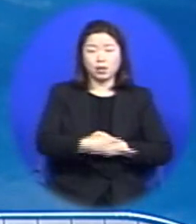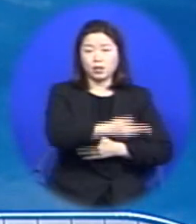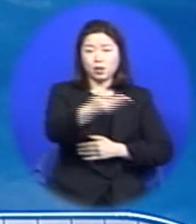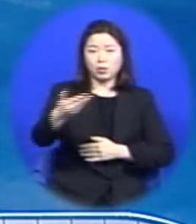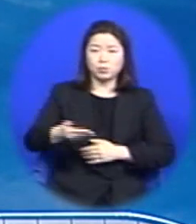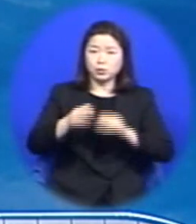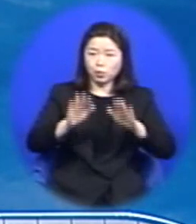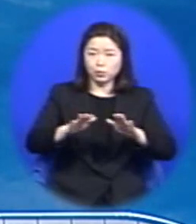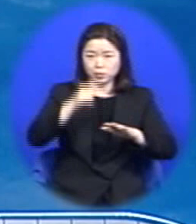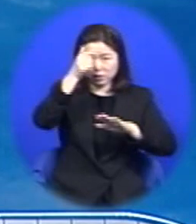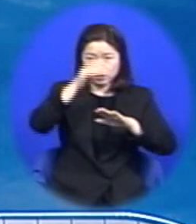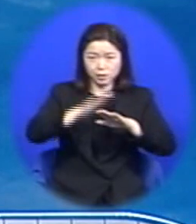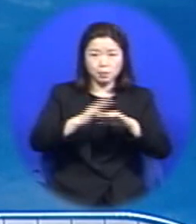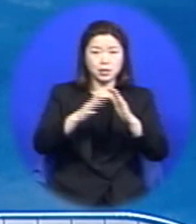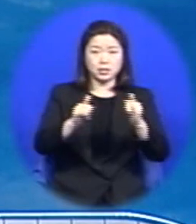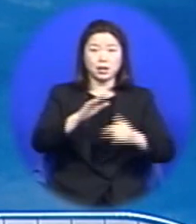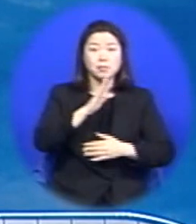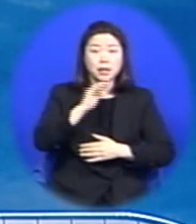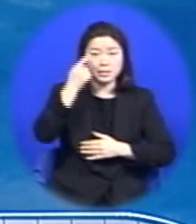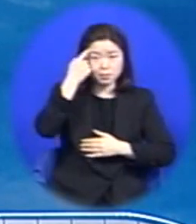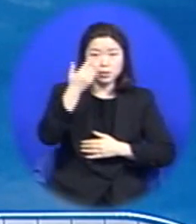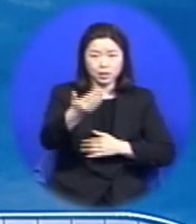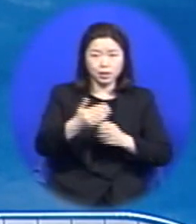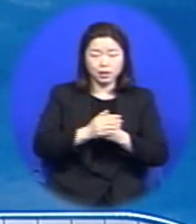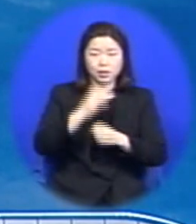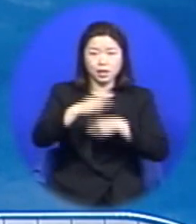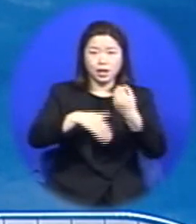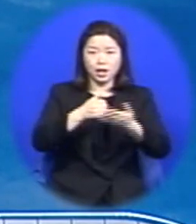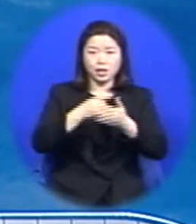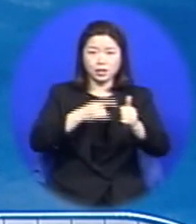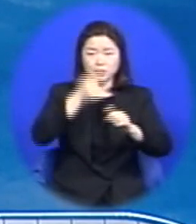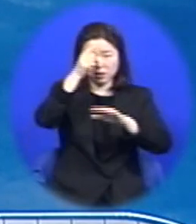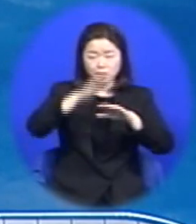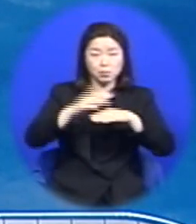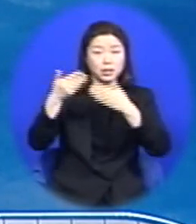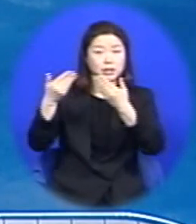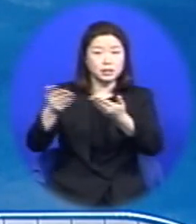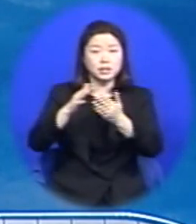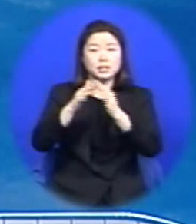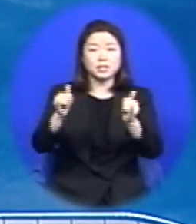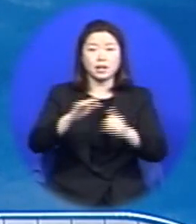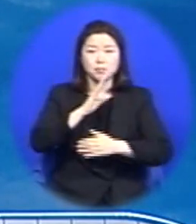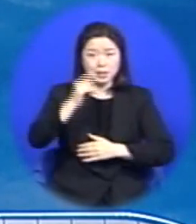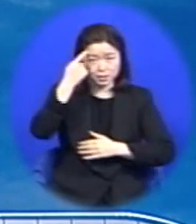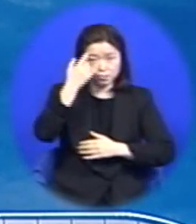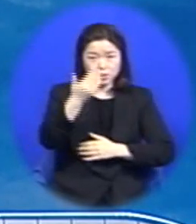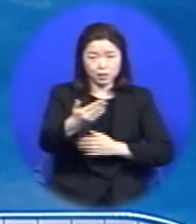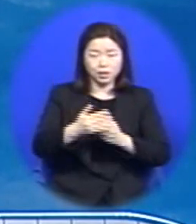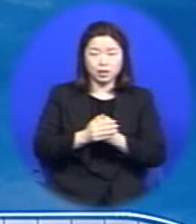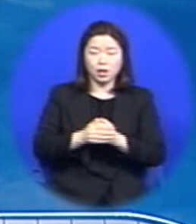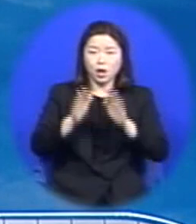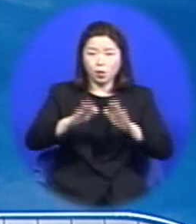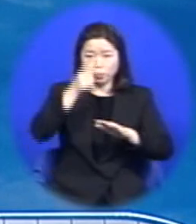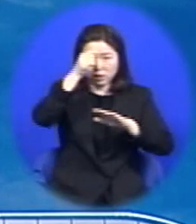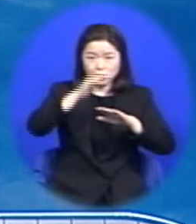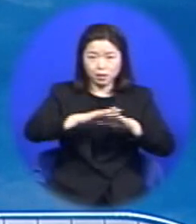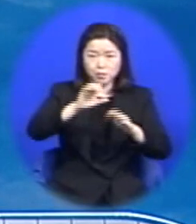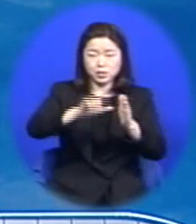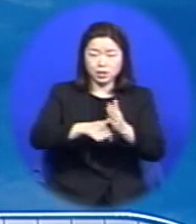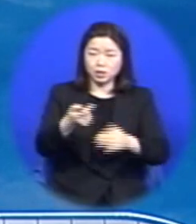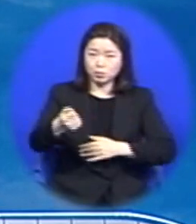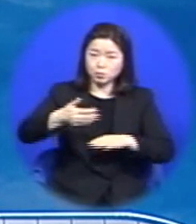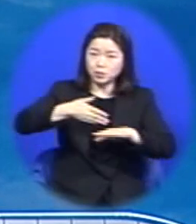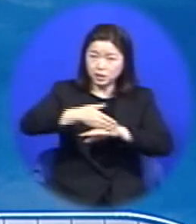여러분은 오늘 예배자입니까? 하나님께 예배 드리는 자입니까? 오늘 예배 시간에 좀 늦으신